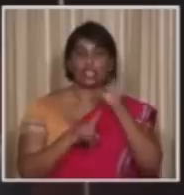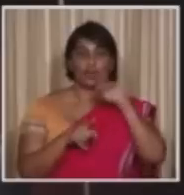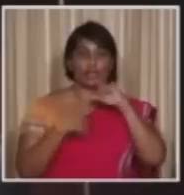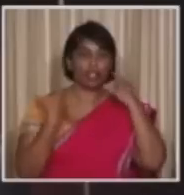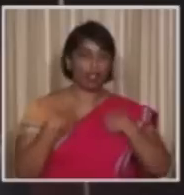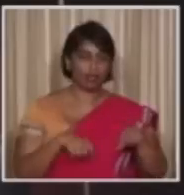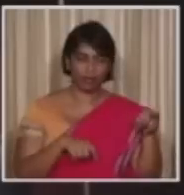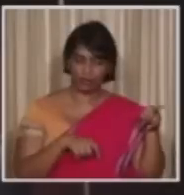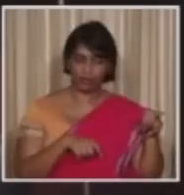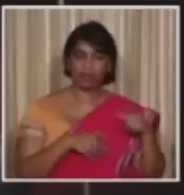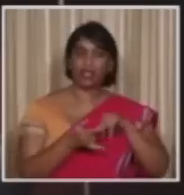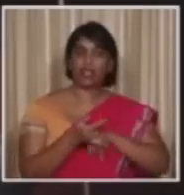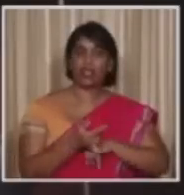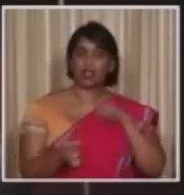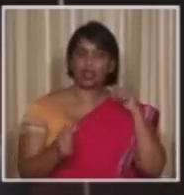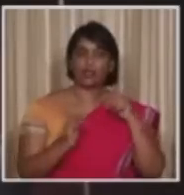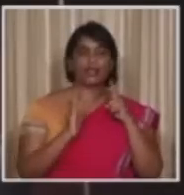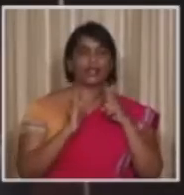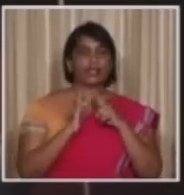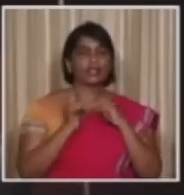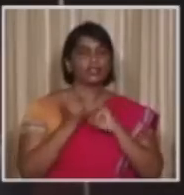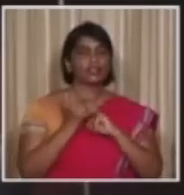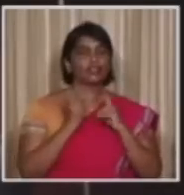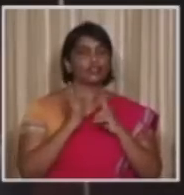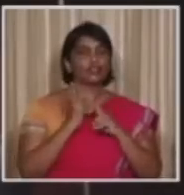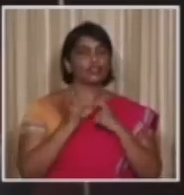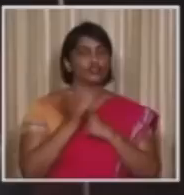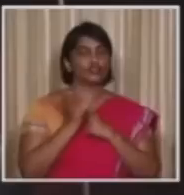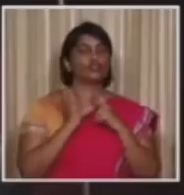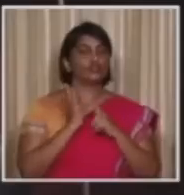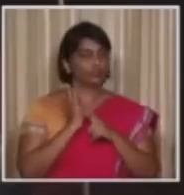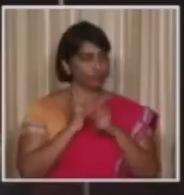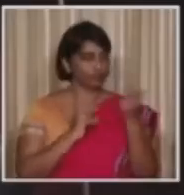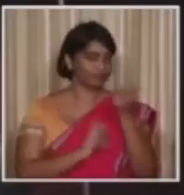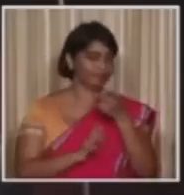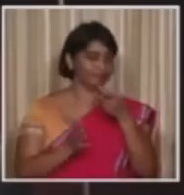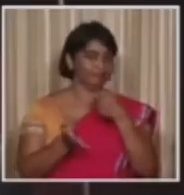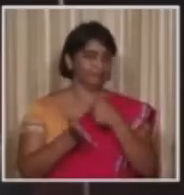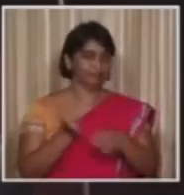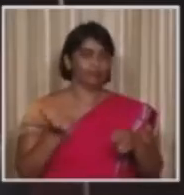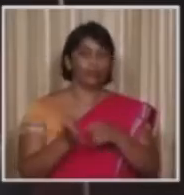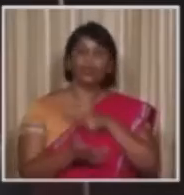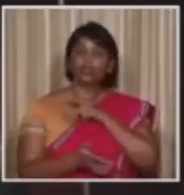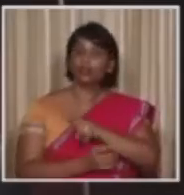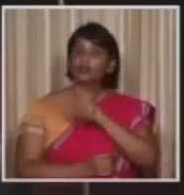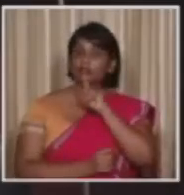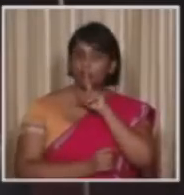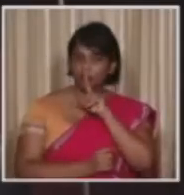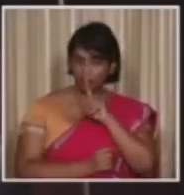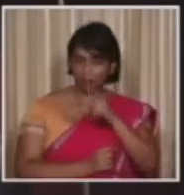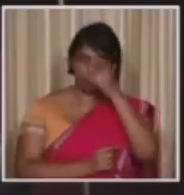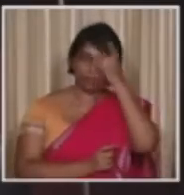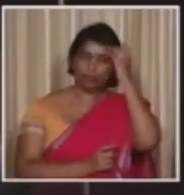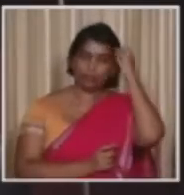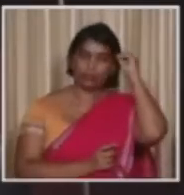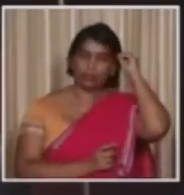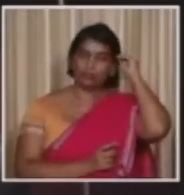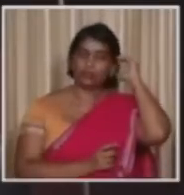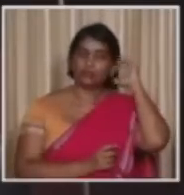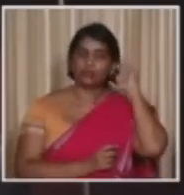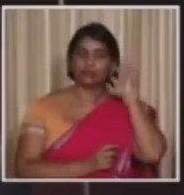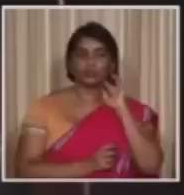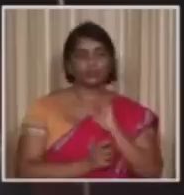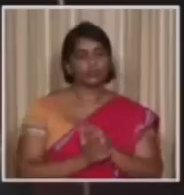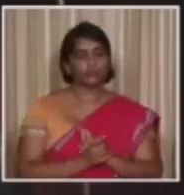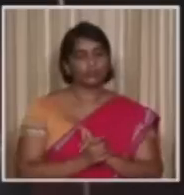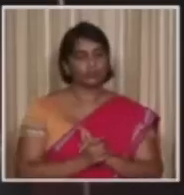නීතිඥයි ලේකම් ඉසුරු බාලපැට බැඳි තමයි මේක අත්සන් කරලා තියෙන්නේ. ඒ අය මේක පැහැදිලිව සඳහන් කර කියනවා.